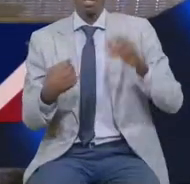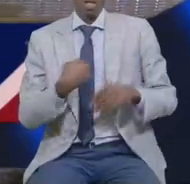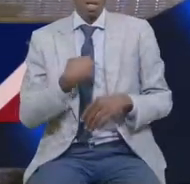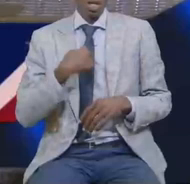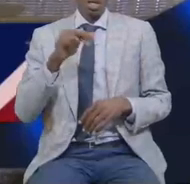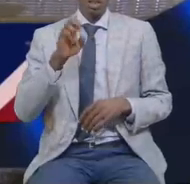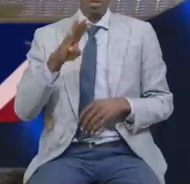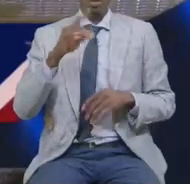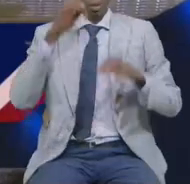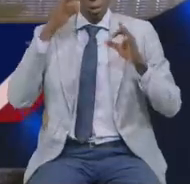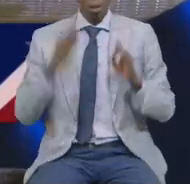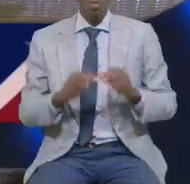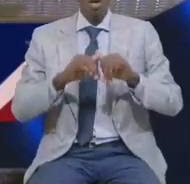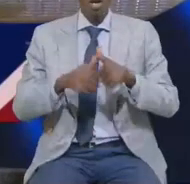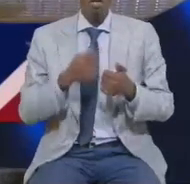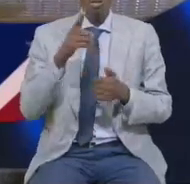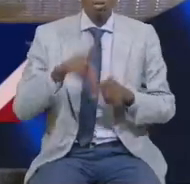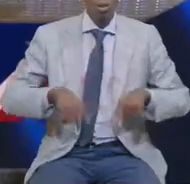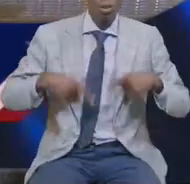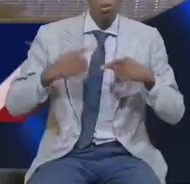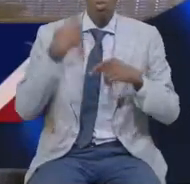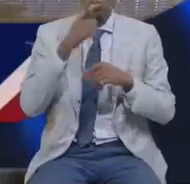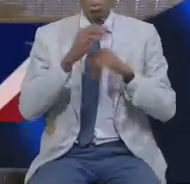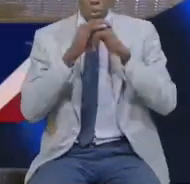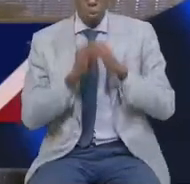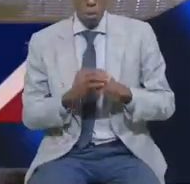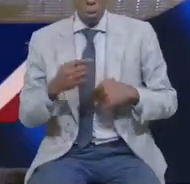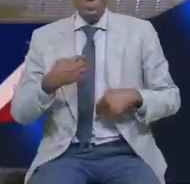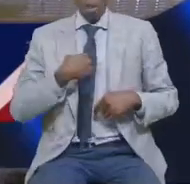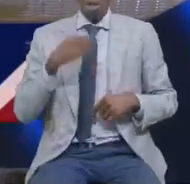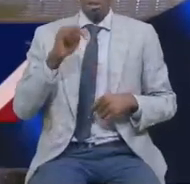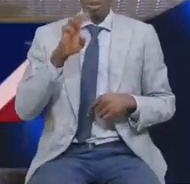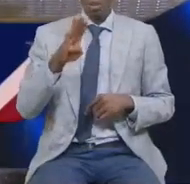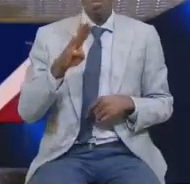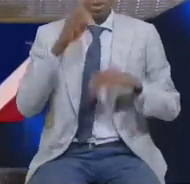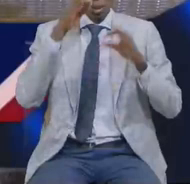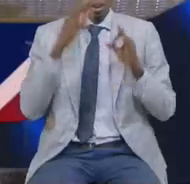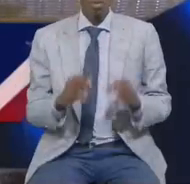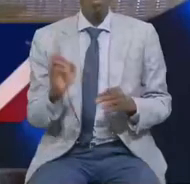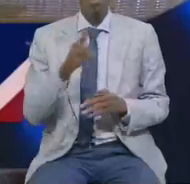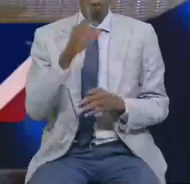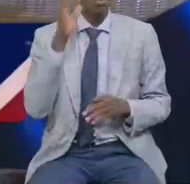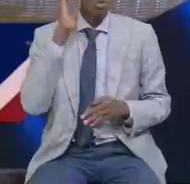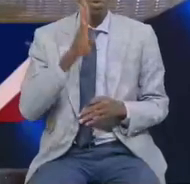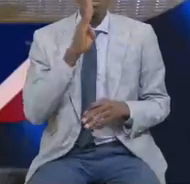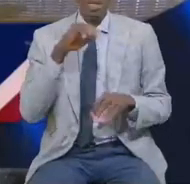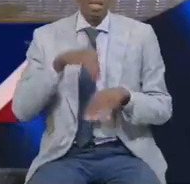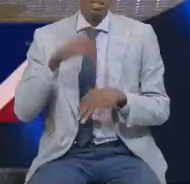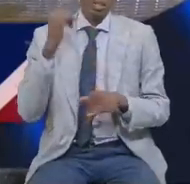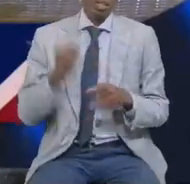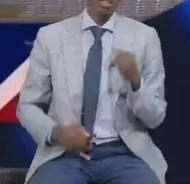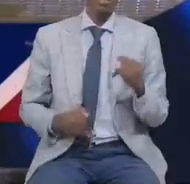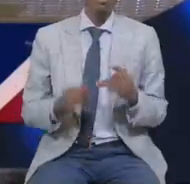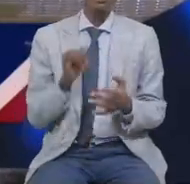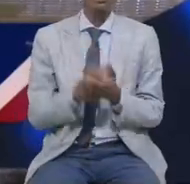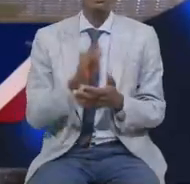votre vie. Qui vous devez adorer, qui vous devez servir, c'est moi qui vais décider là où vous allez passer l'éternité.